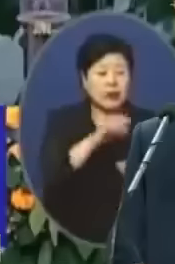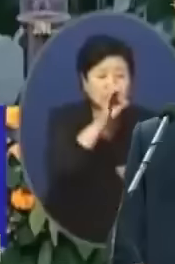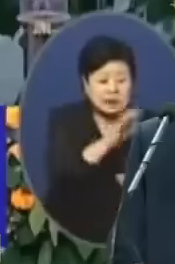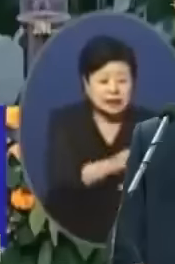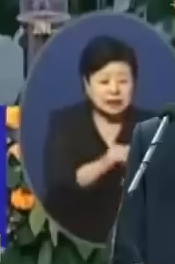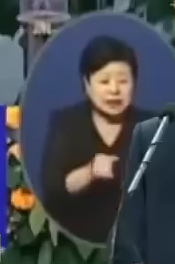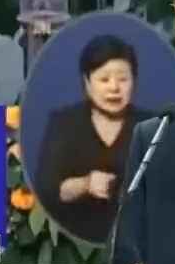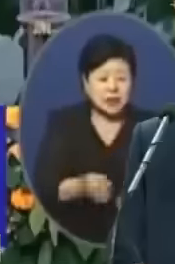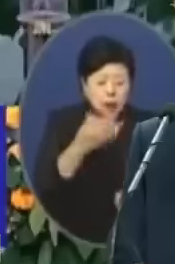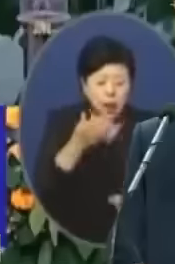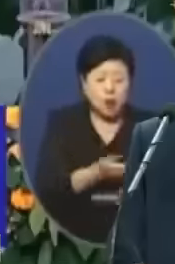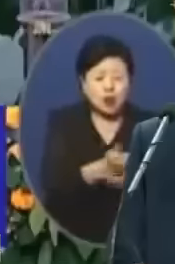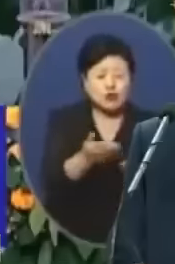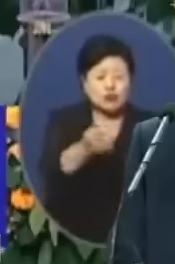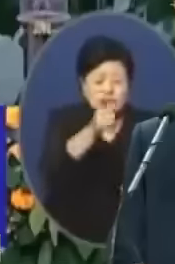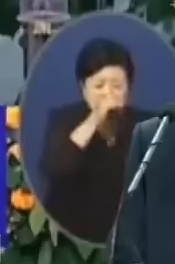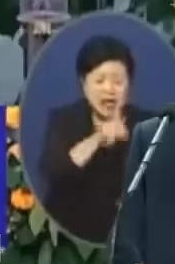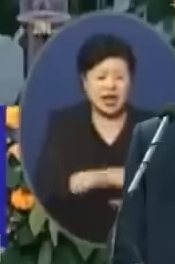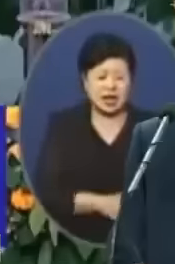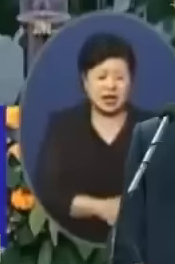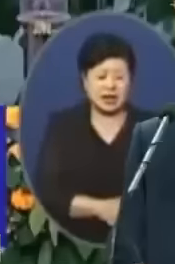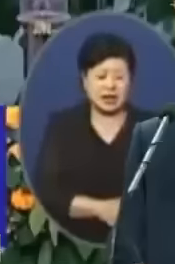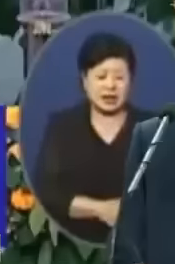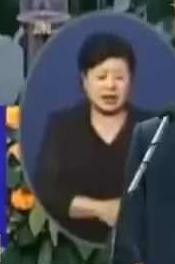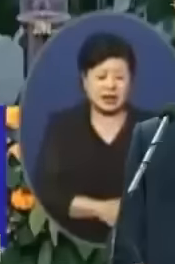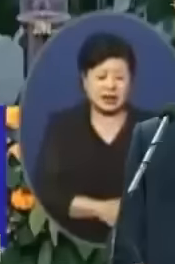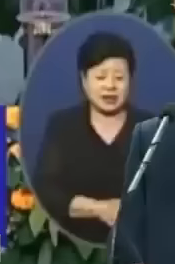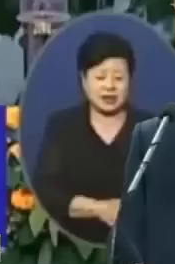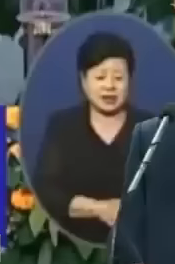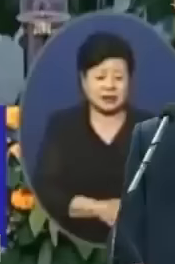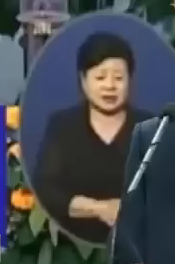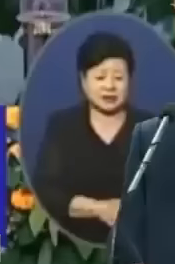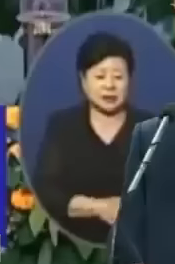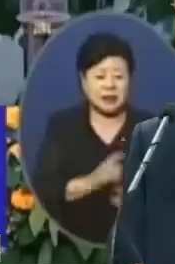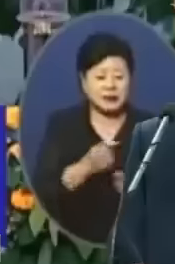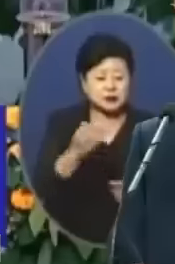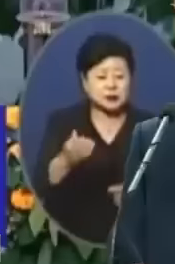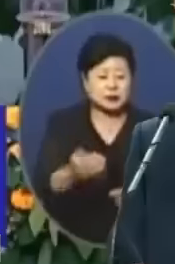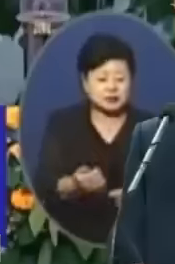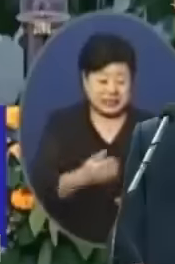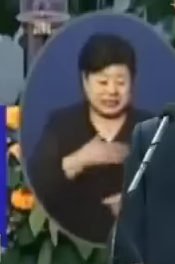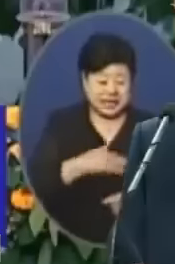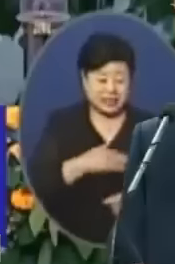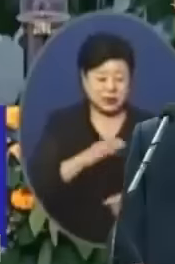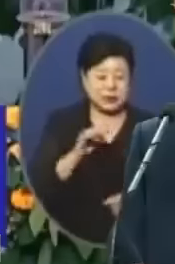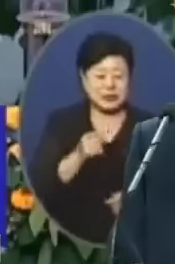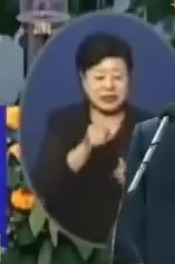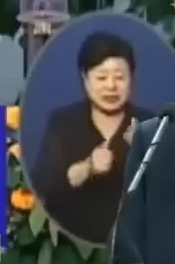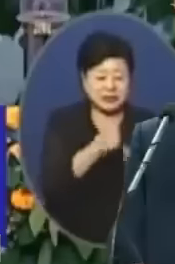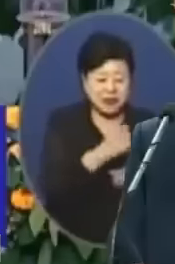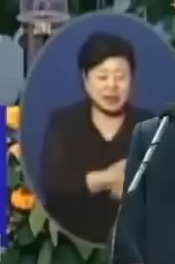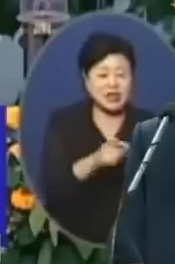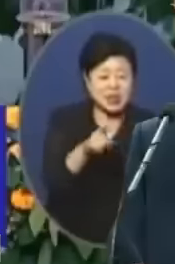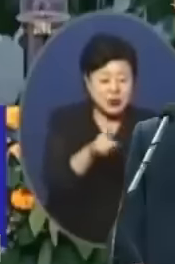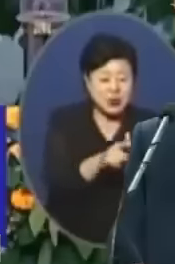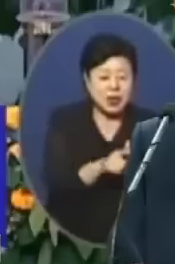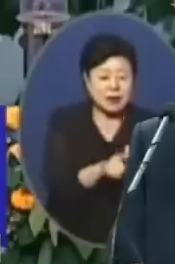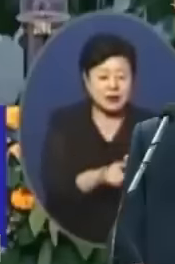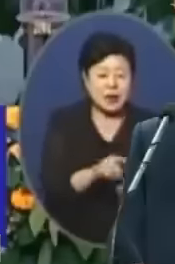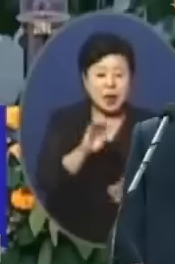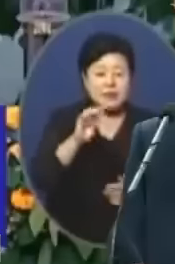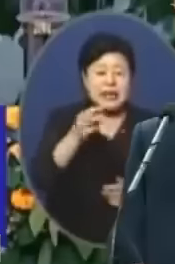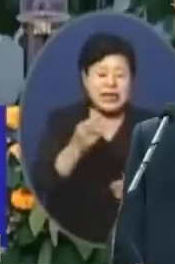이 사람들을 먹이겠느냐 하시니 이렇게 말씀하시면 친히 어떻게 하실지를 아시고 빌립을 시험하고자